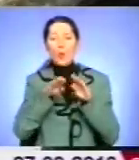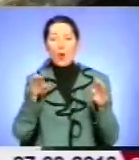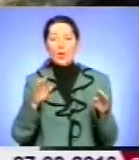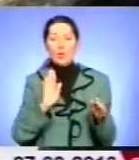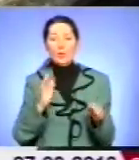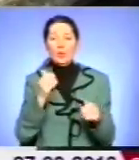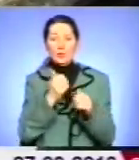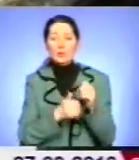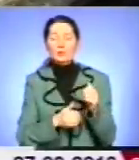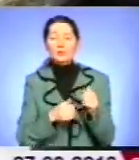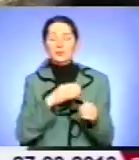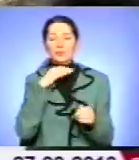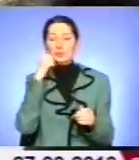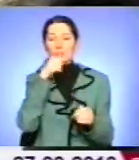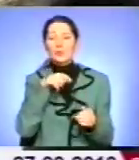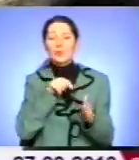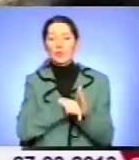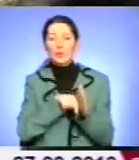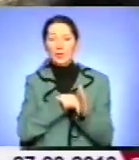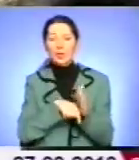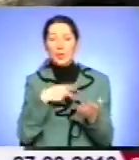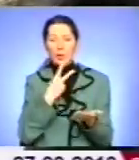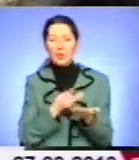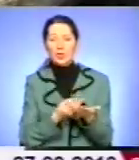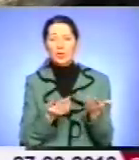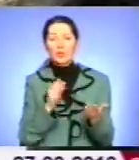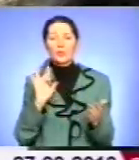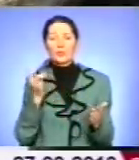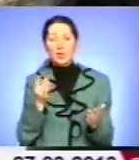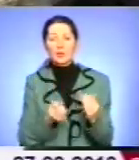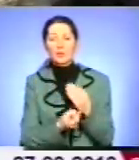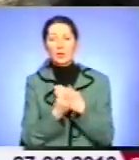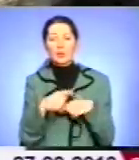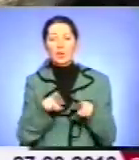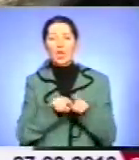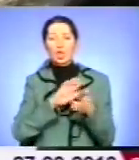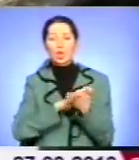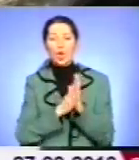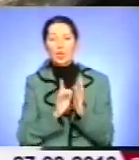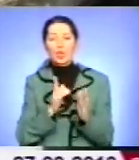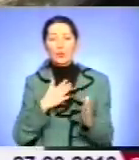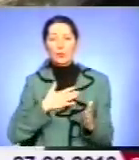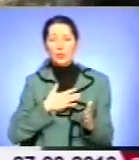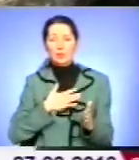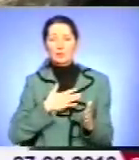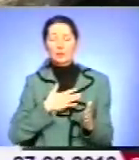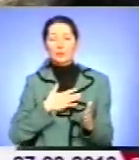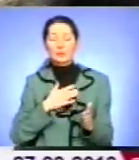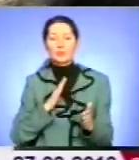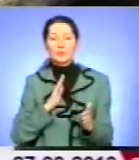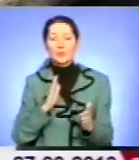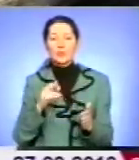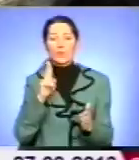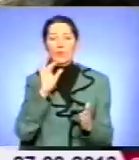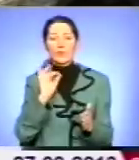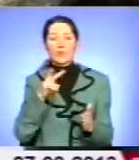середніх багаторічних значеннях. Якщо б в разі виникла така ситуація, що в нас вийшов би циклон з півдня